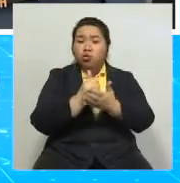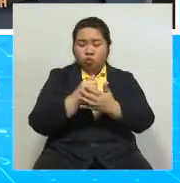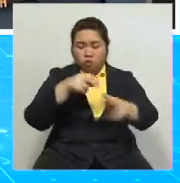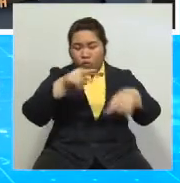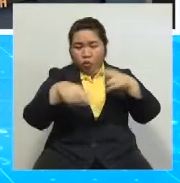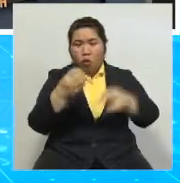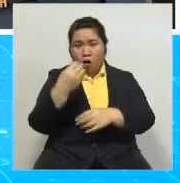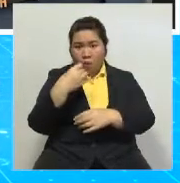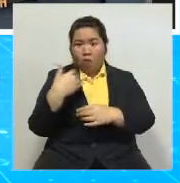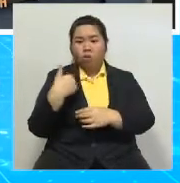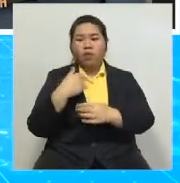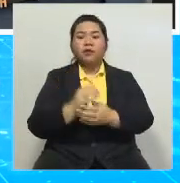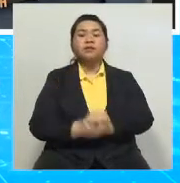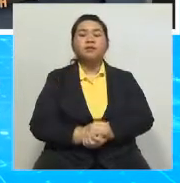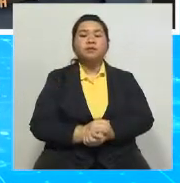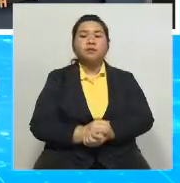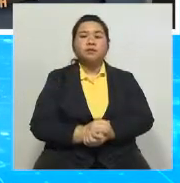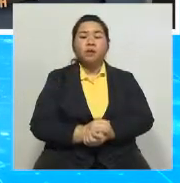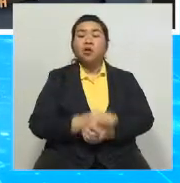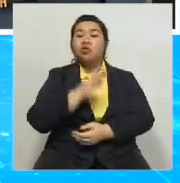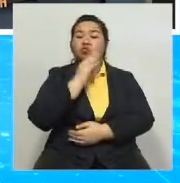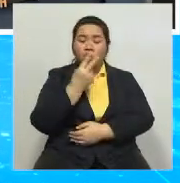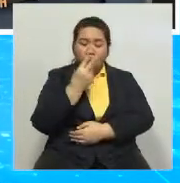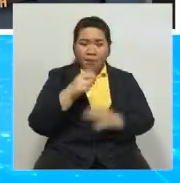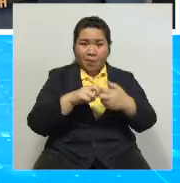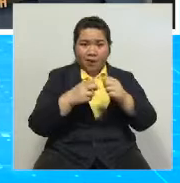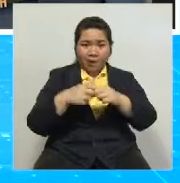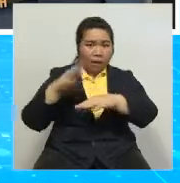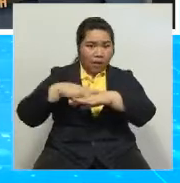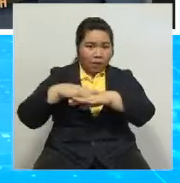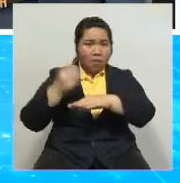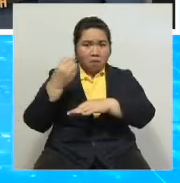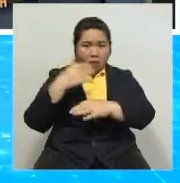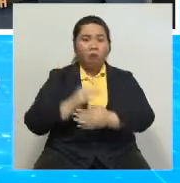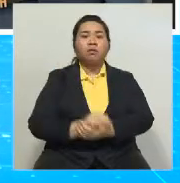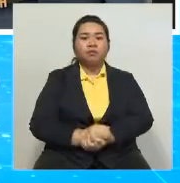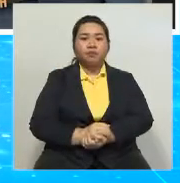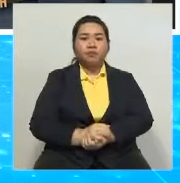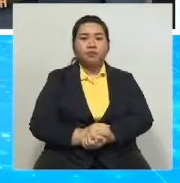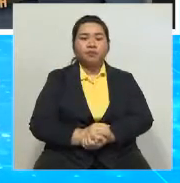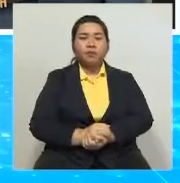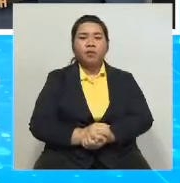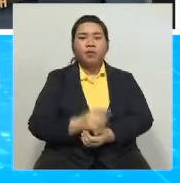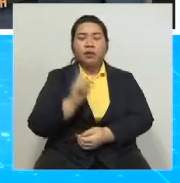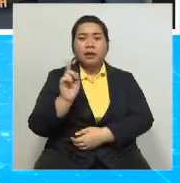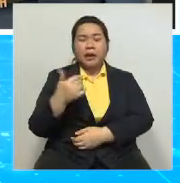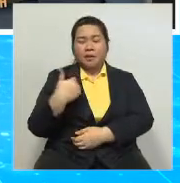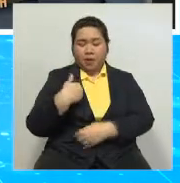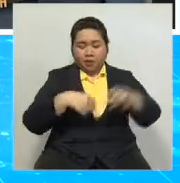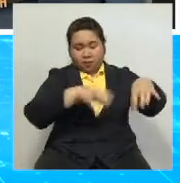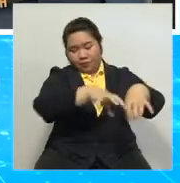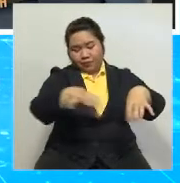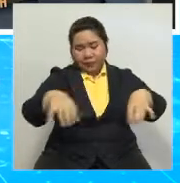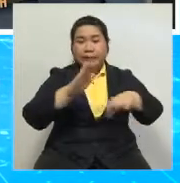มาทางกรมชลประทานด้วยทางโครงการชลประทาน101นะครับอันนี้หมายถึงว่าทุกแห่งทุกผลของโครงการชลประทานนะครับเราได้